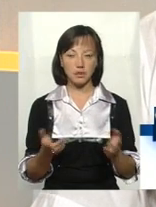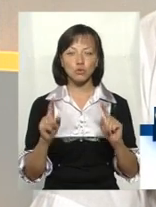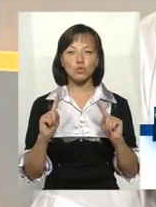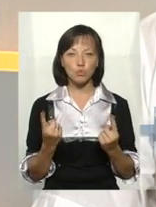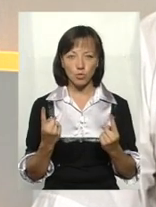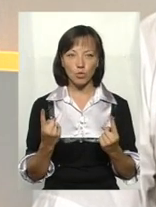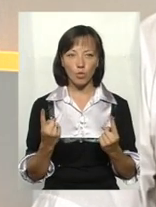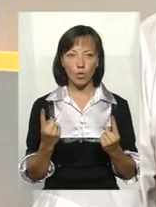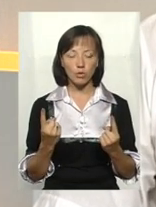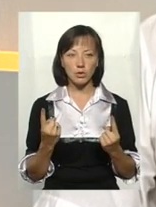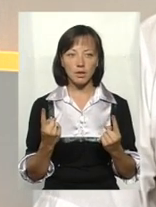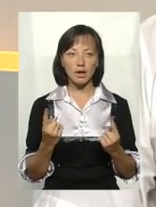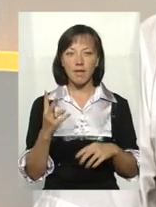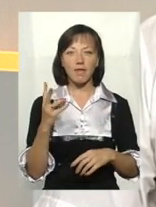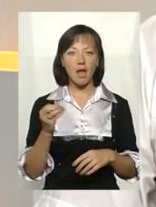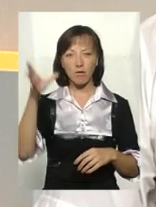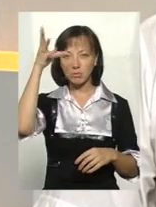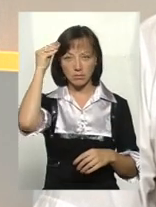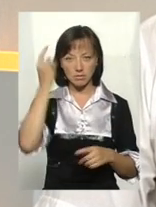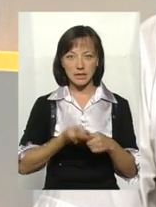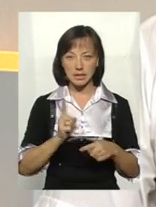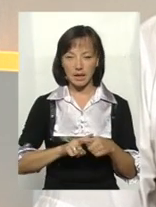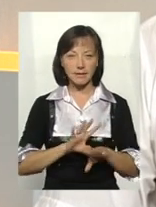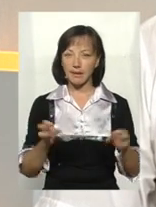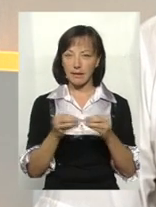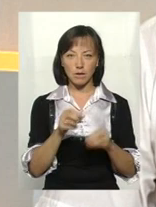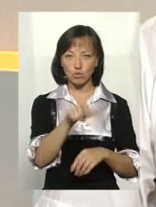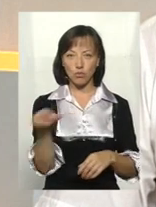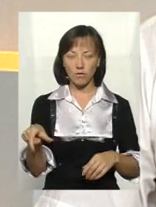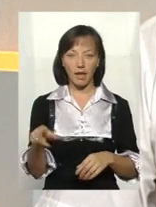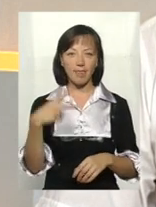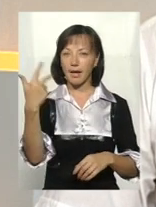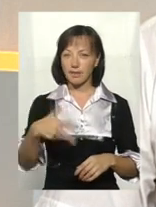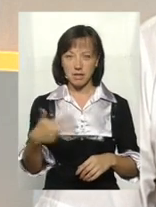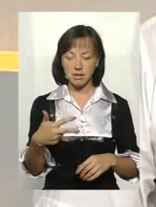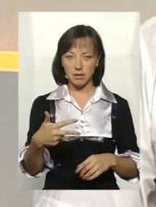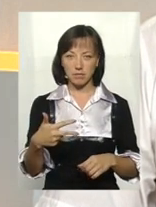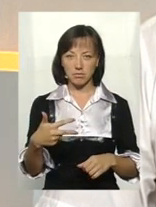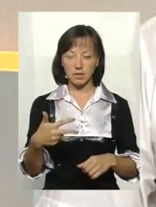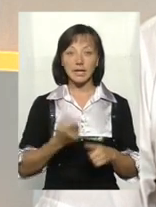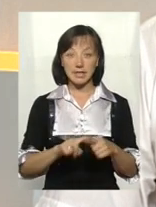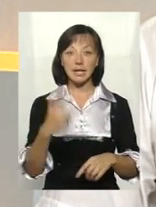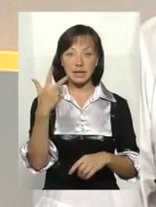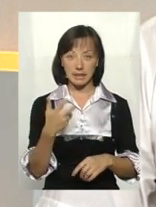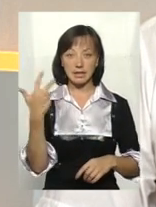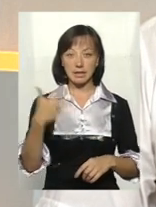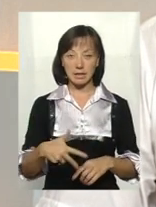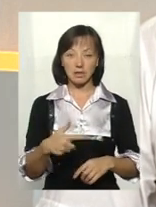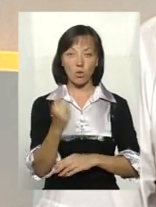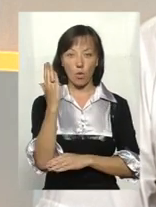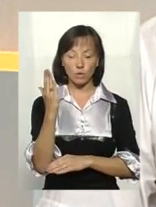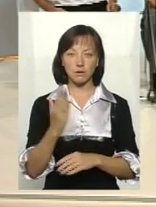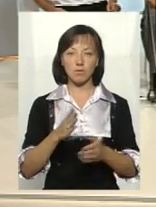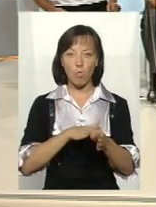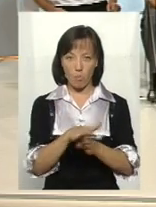Чому не берете це до уваги? Це не 10 чоловік вийшло, не 30. Це 330 голосів,